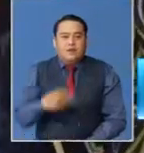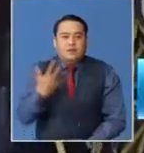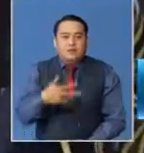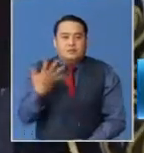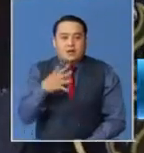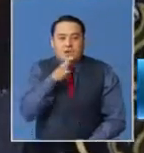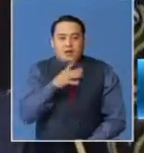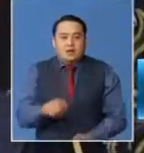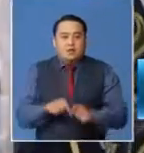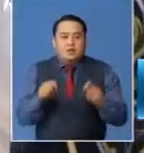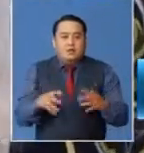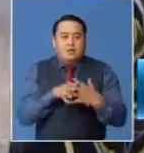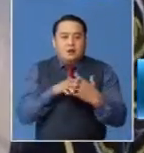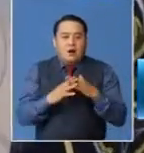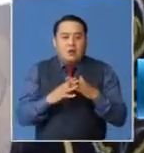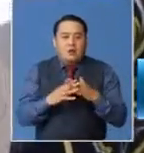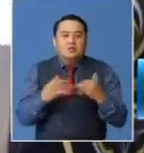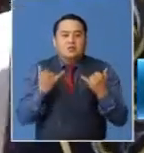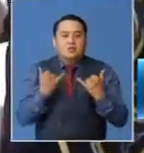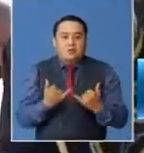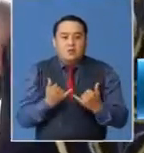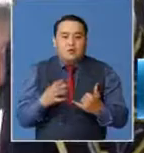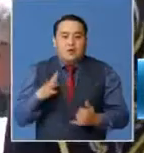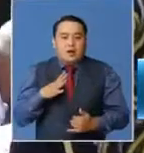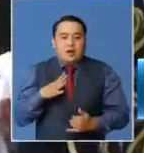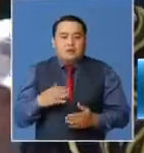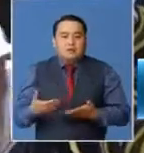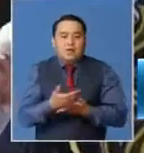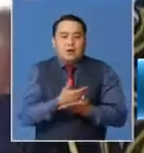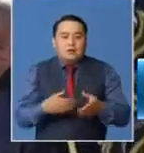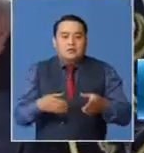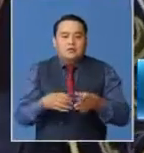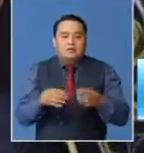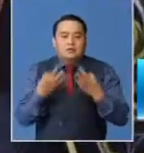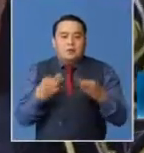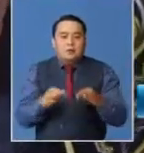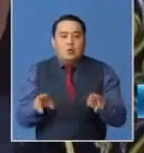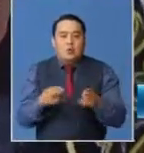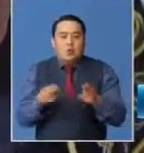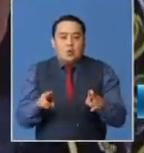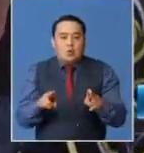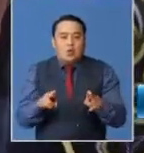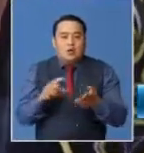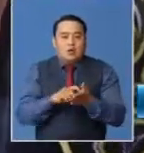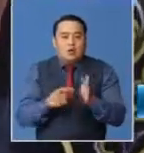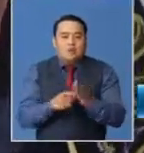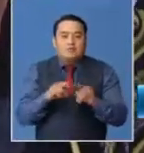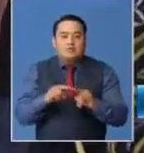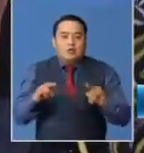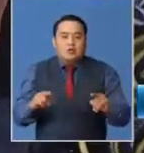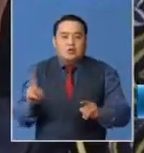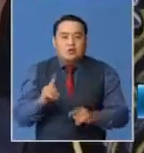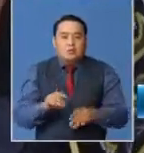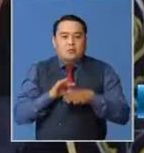35 лет со дня образования нашего аула. По сегодняшний день нам приходилось собираться в свободном уголке клуба, в одном кабинете детского сада,